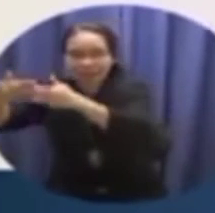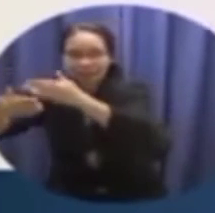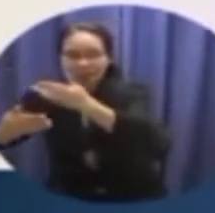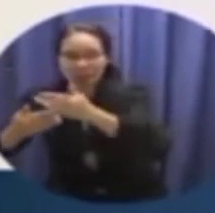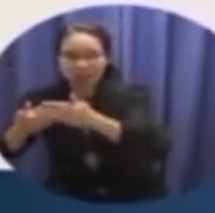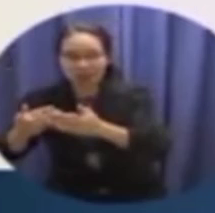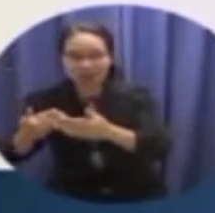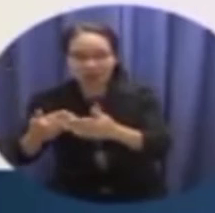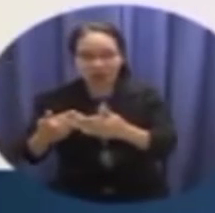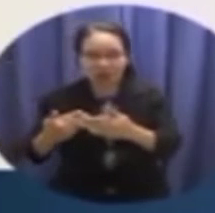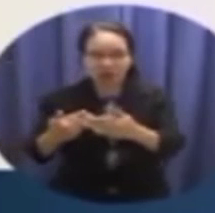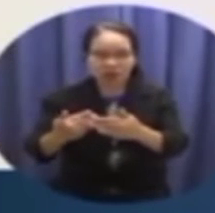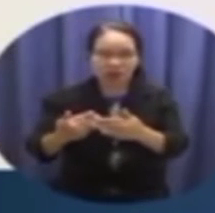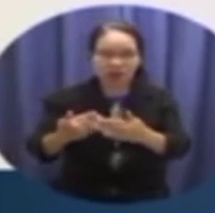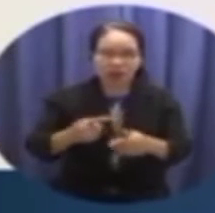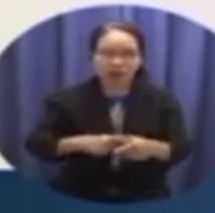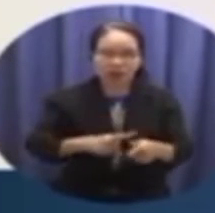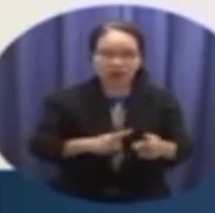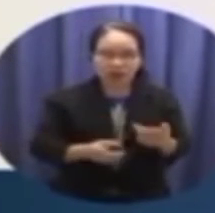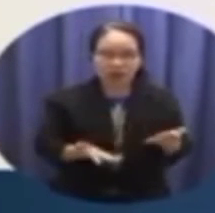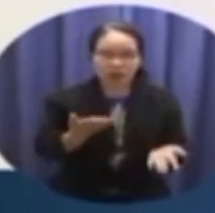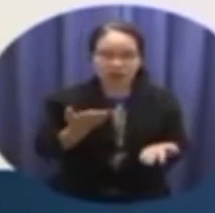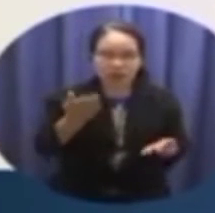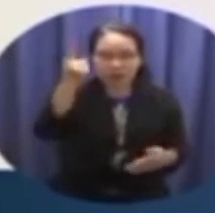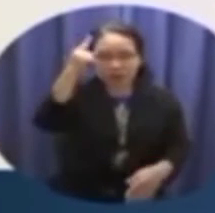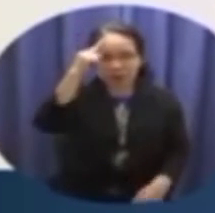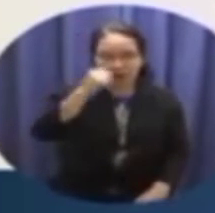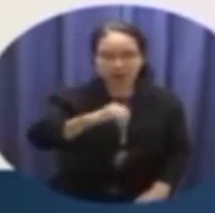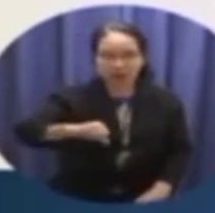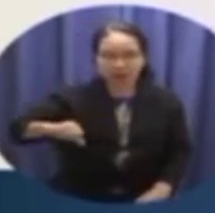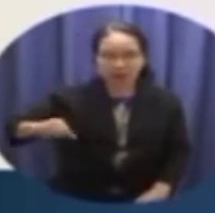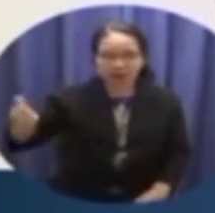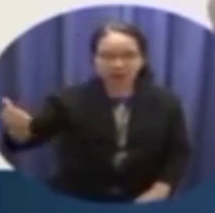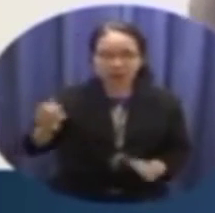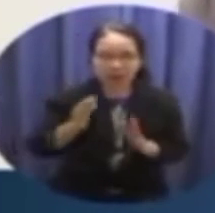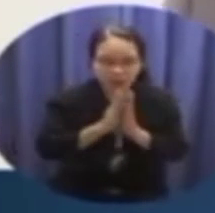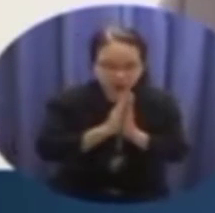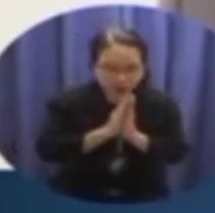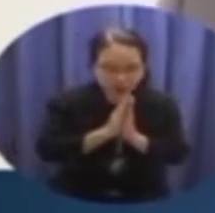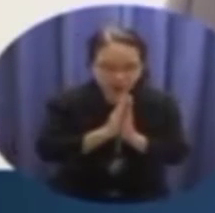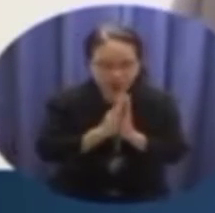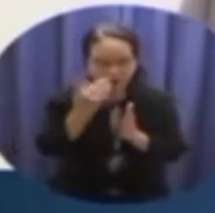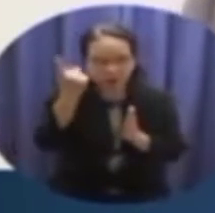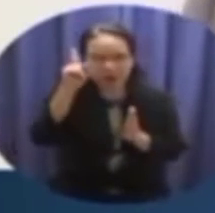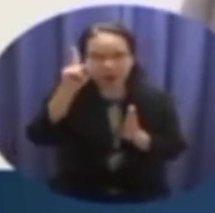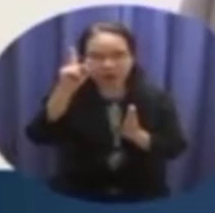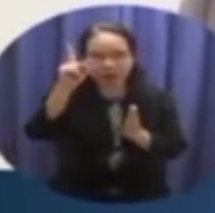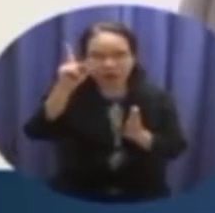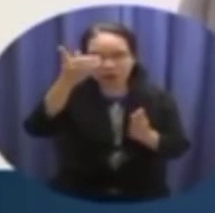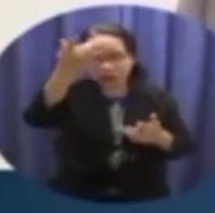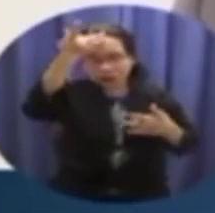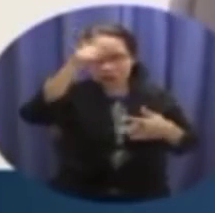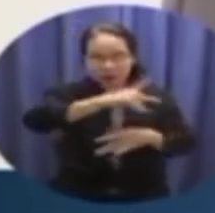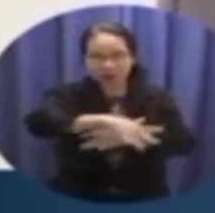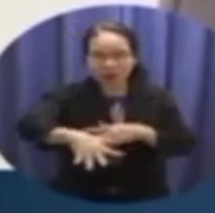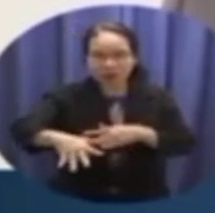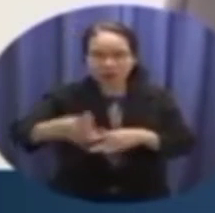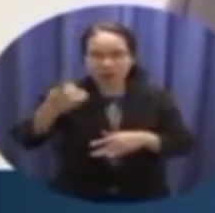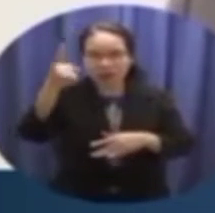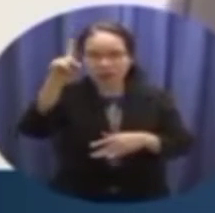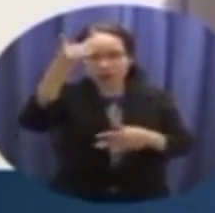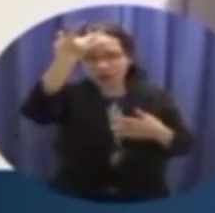kapatid. Eh, baka ang akala nung iba, ang panalangin natin para maalis yung salot. Hindi